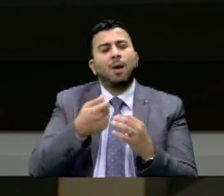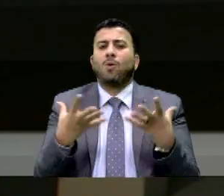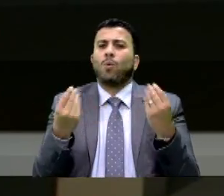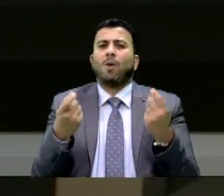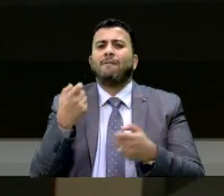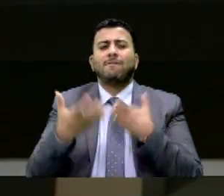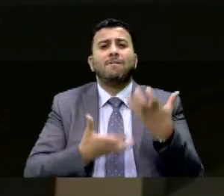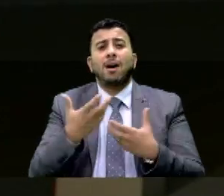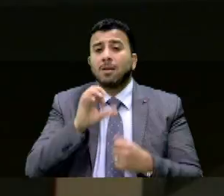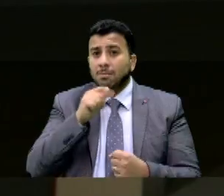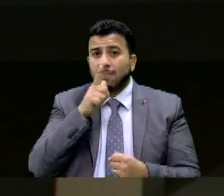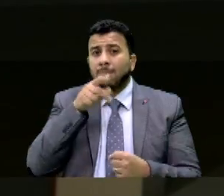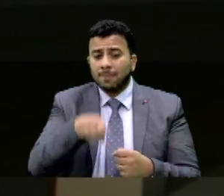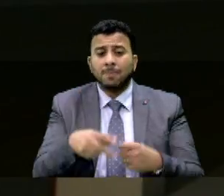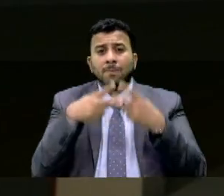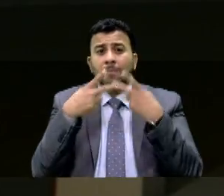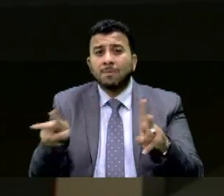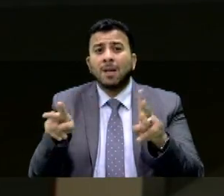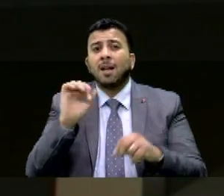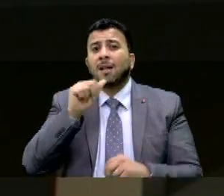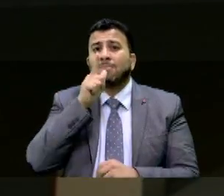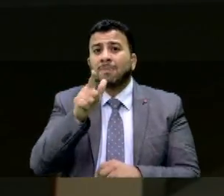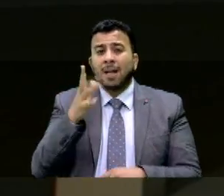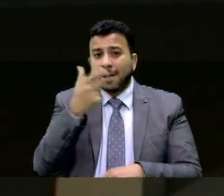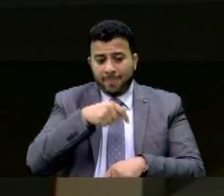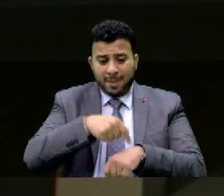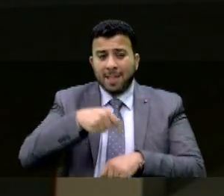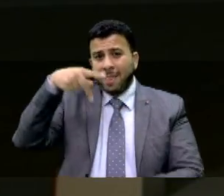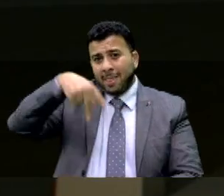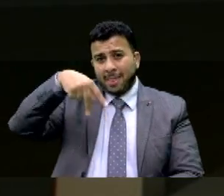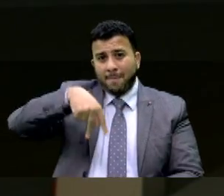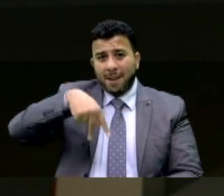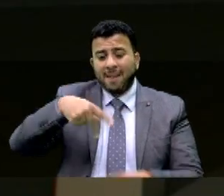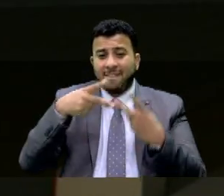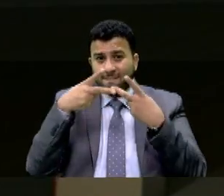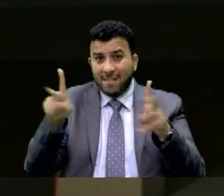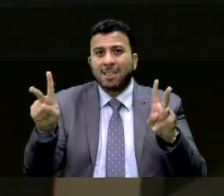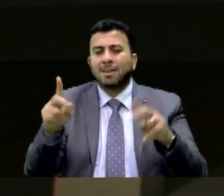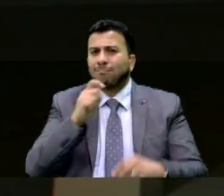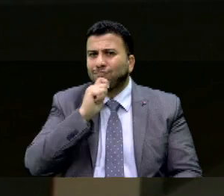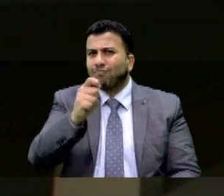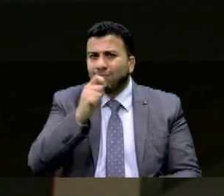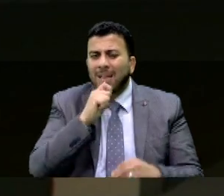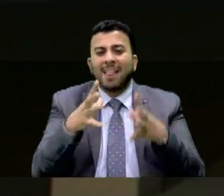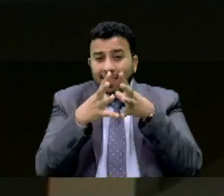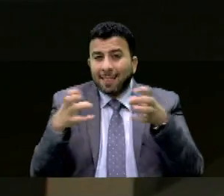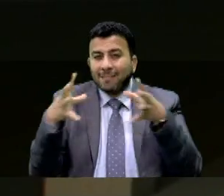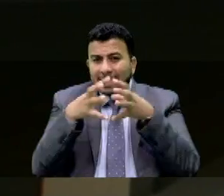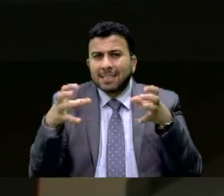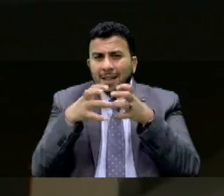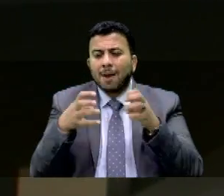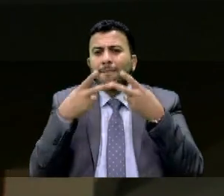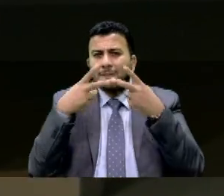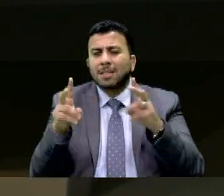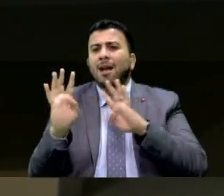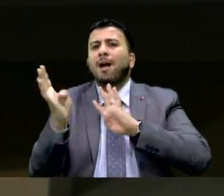من الفعاليات، وسوف تنطلق بعد قليل في تمام الساعة 8. وللحديث أكثر حول تفاصيل انطلاقة